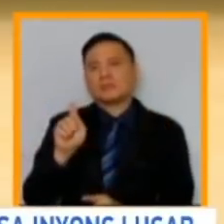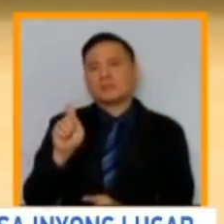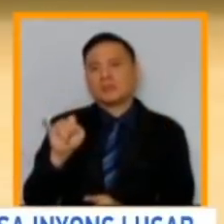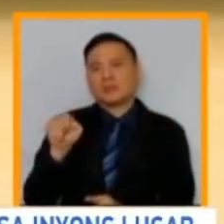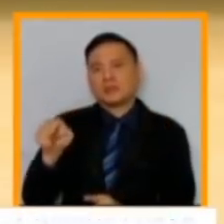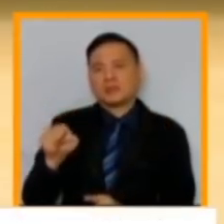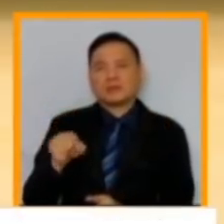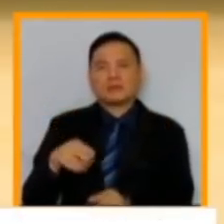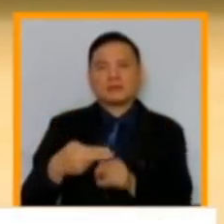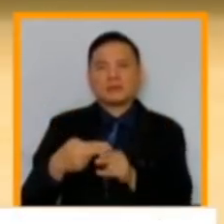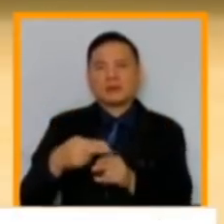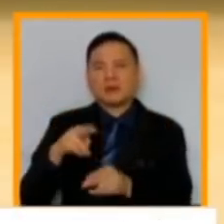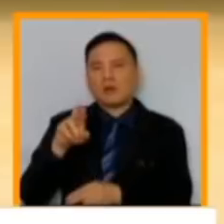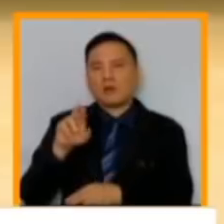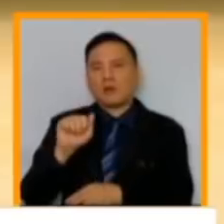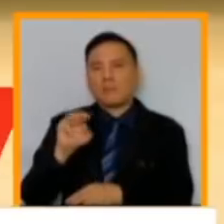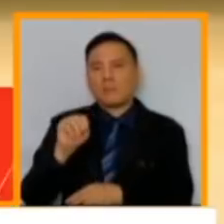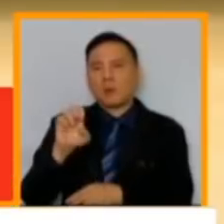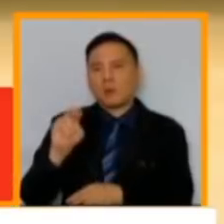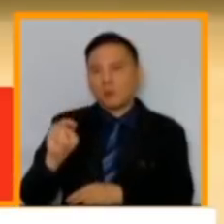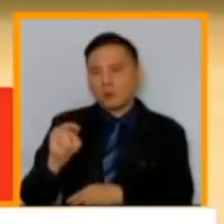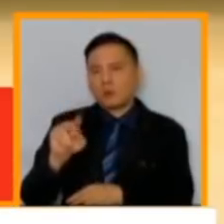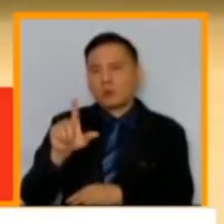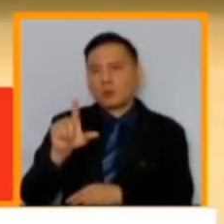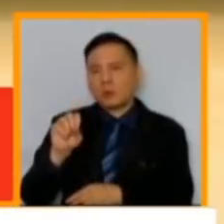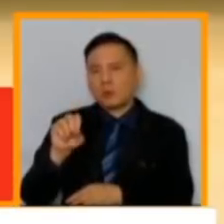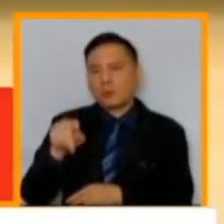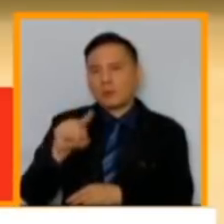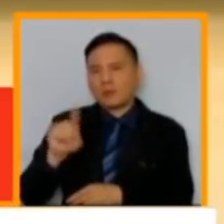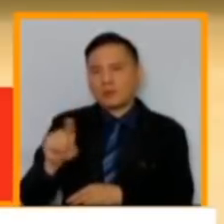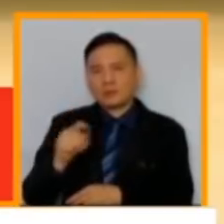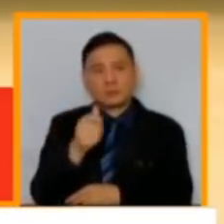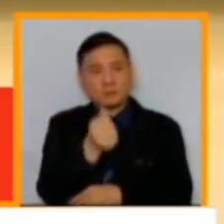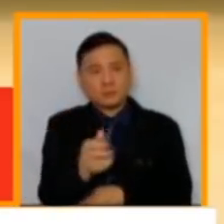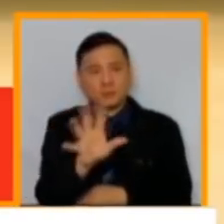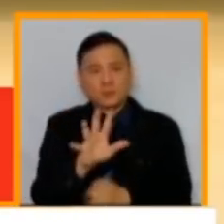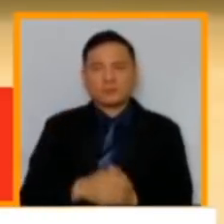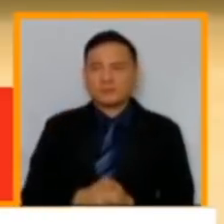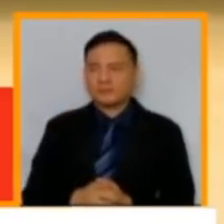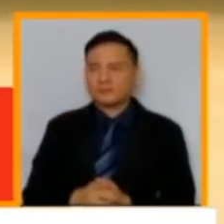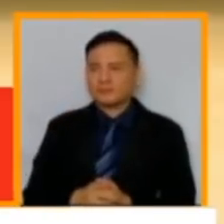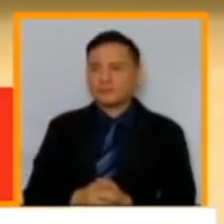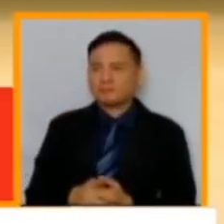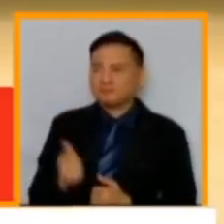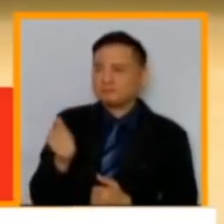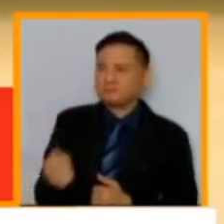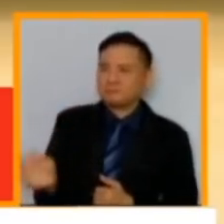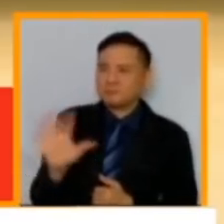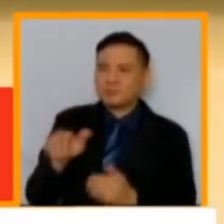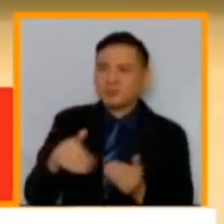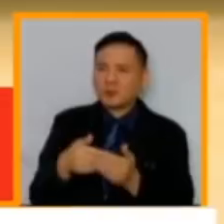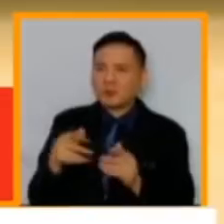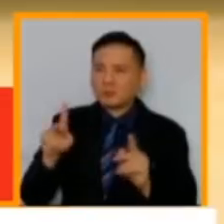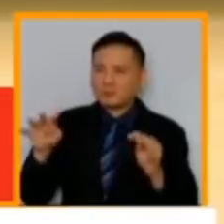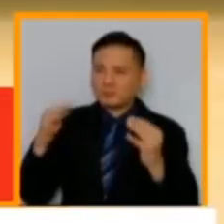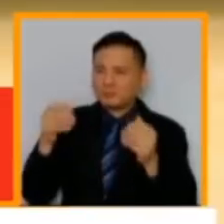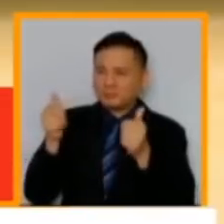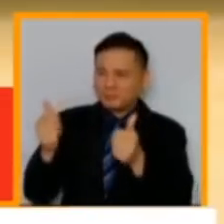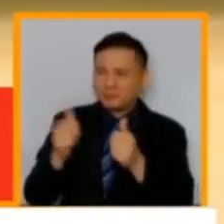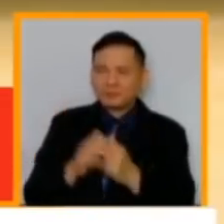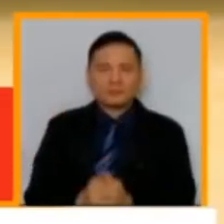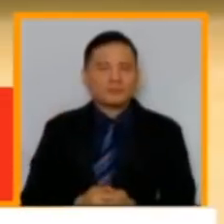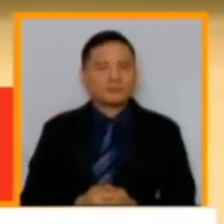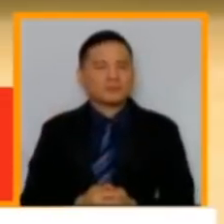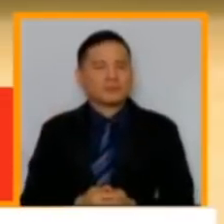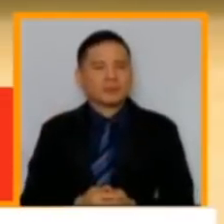umaga po, Secretary Lopez. Hello, magandang umaga, Igan. Opo. Sa inyo pong taga-subayban niyo. Opo, linawin lang po natin, papayagan na